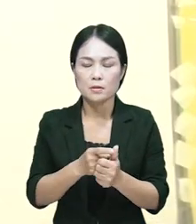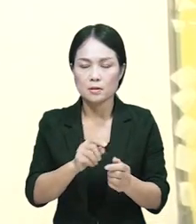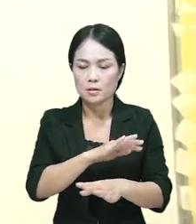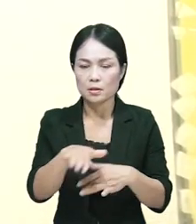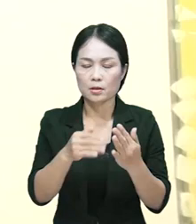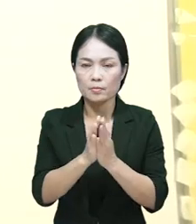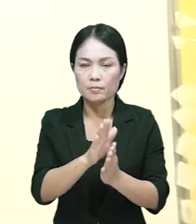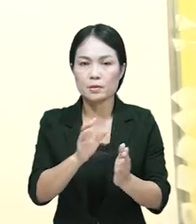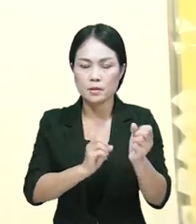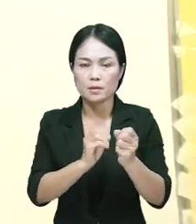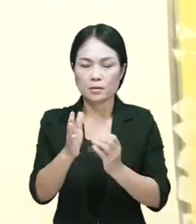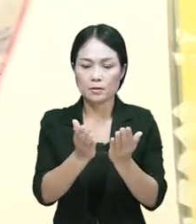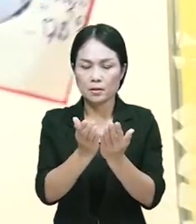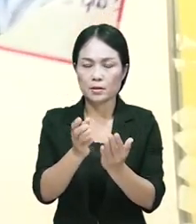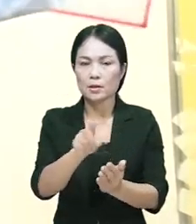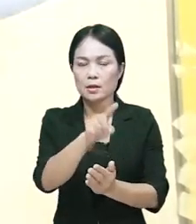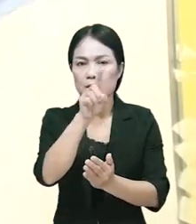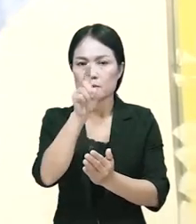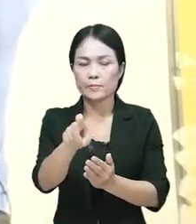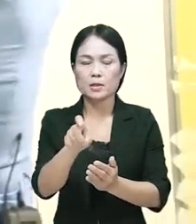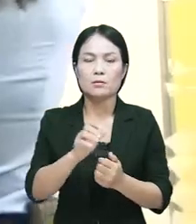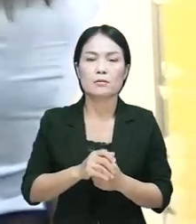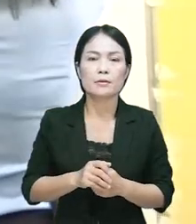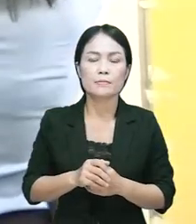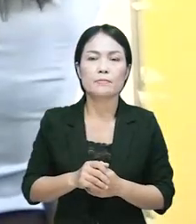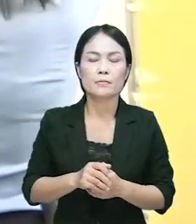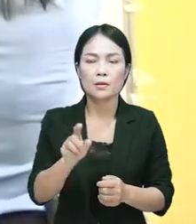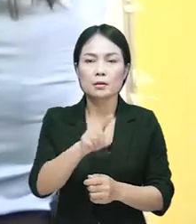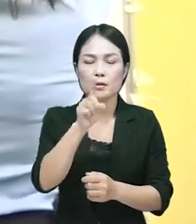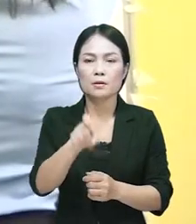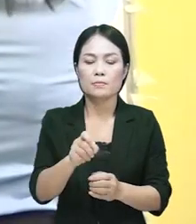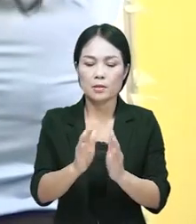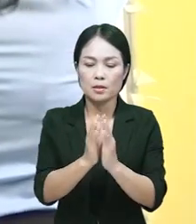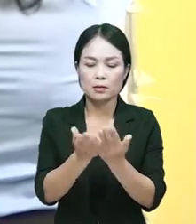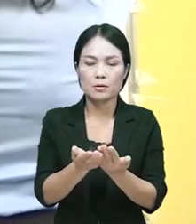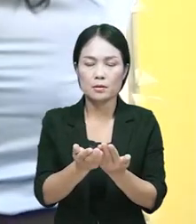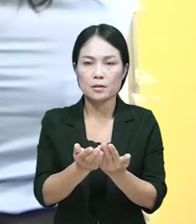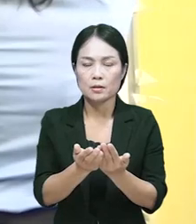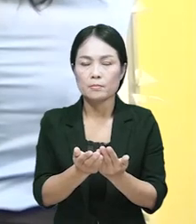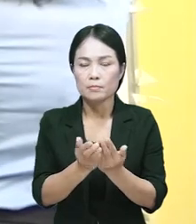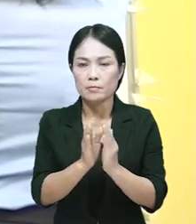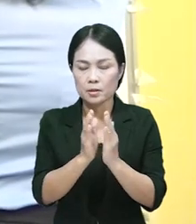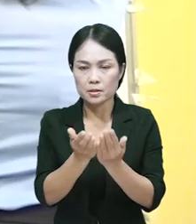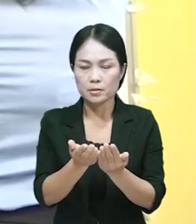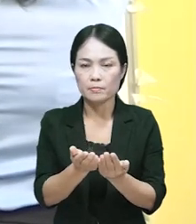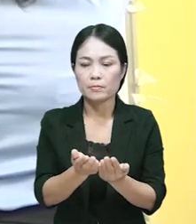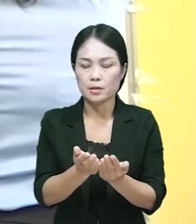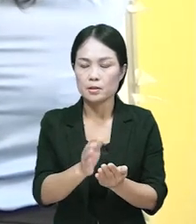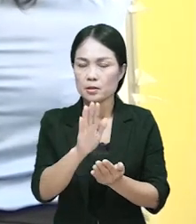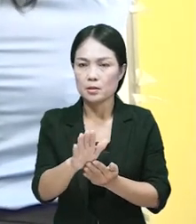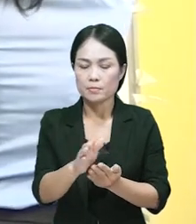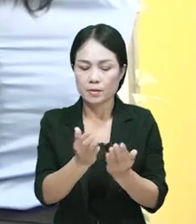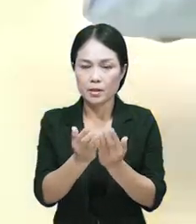កូនដល់យើងចាប់ផ្ដើមអានសំណួរណាកូនណាសំណួរនៅក្នុងសិភើសិក្សាគោលមានកូនអាចបាក់សិភើគោលអានមុនអ្